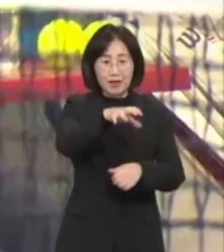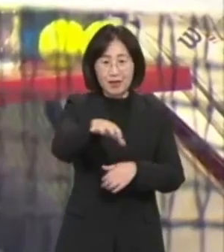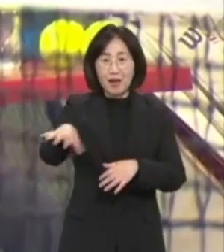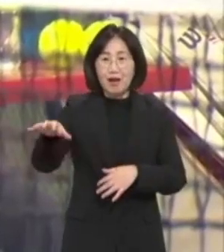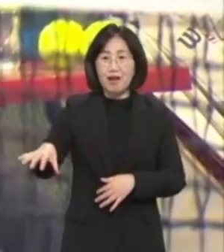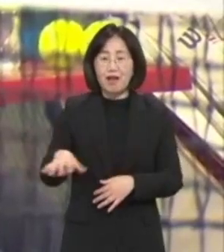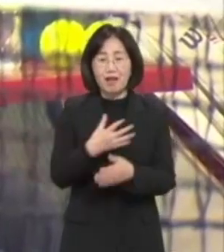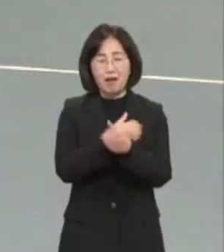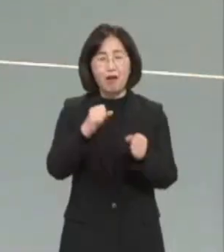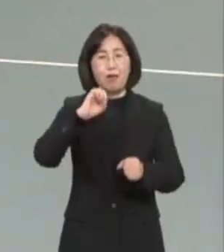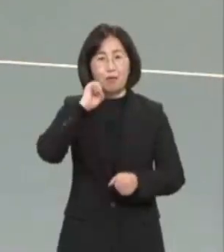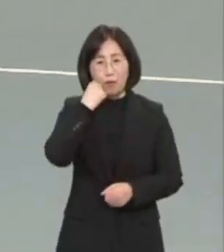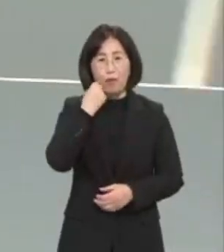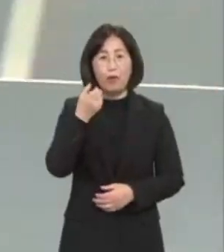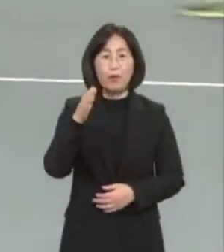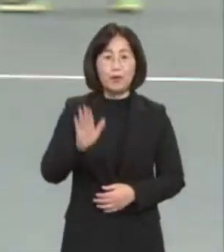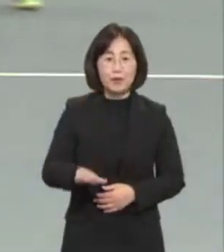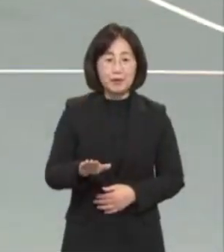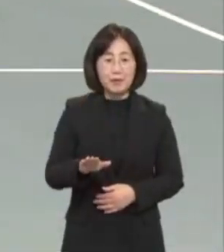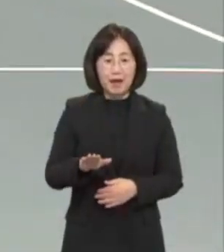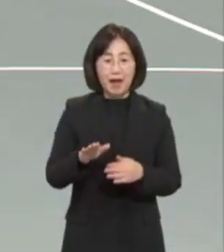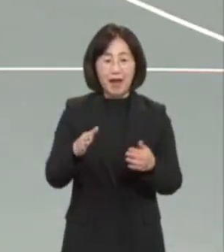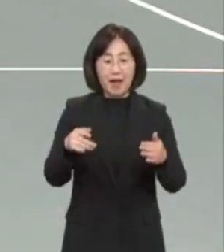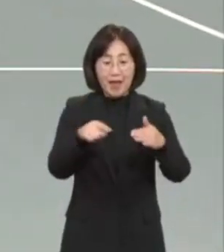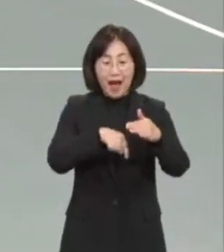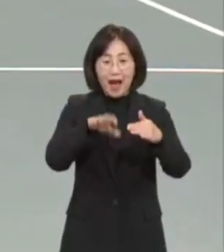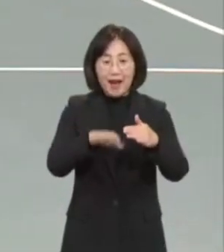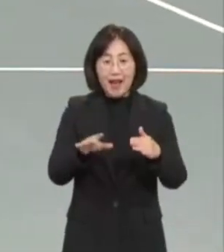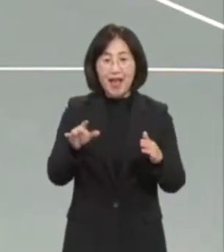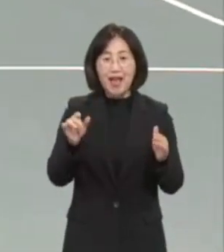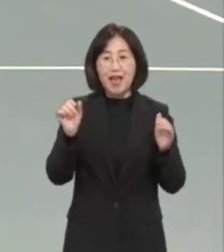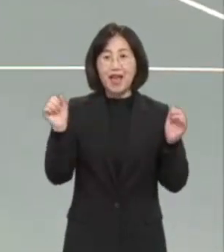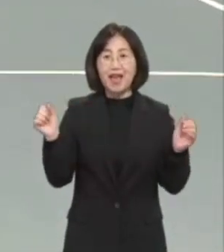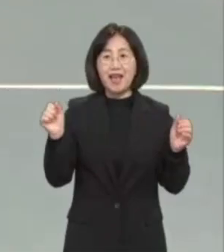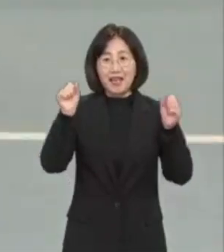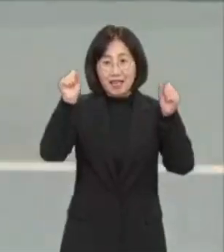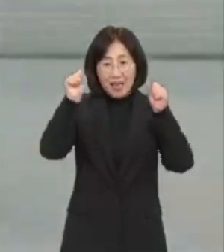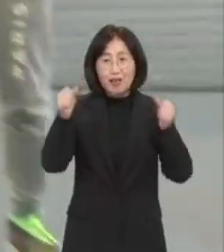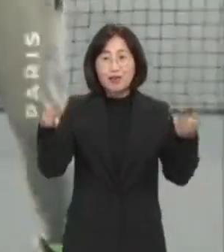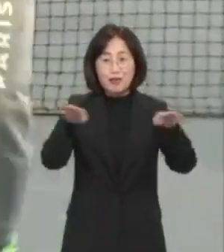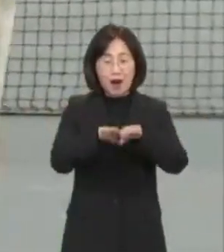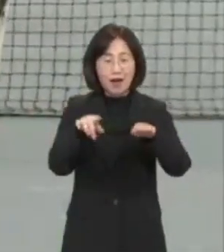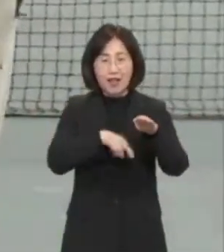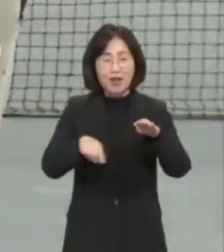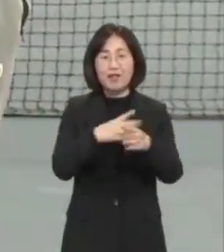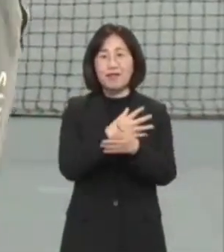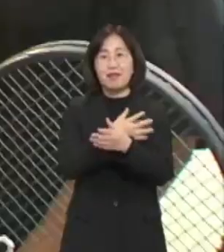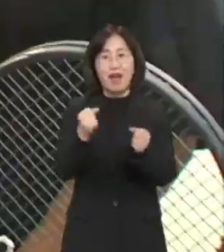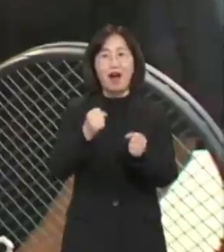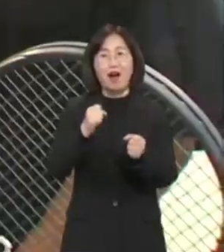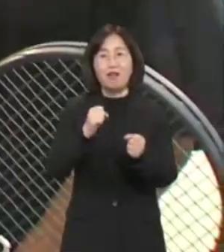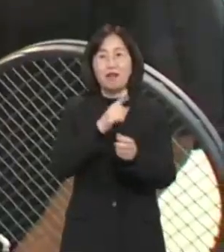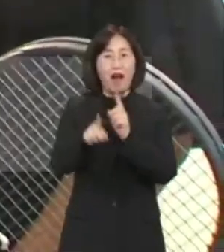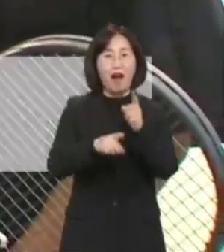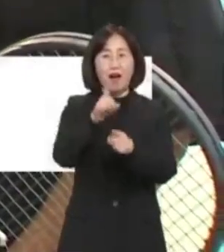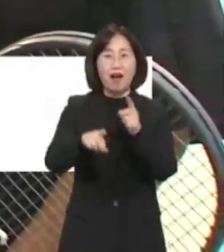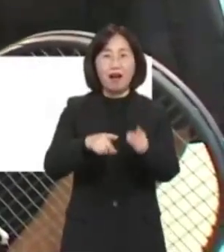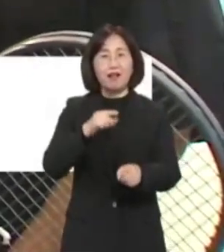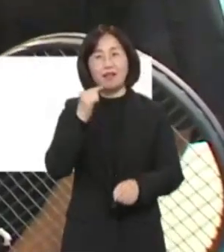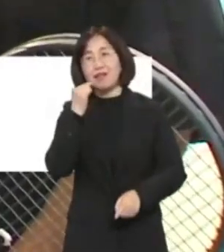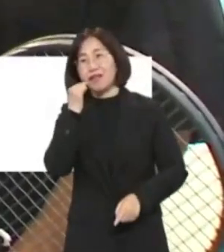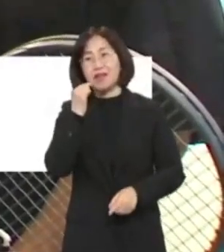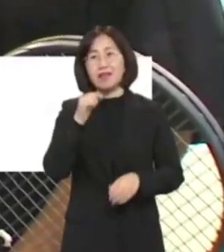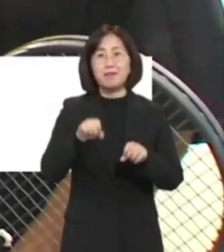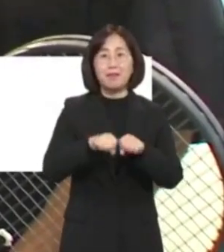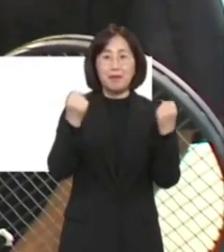추운 겨울에도 경기를 할 수 있는 실내 테니스장의 인기는 그중에서도 최고입니다. 테니스가 날씨에 굉장히 변수를 많이 받게 되는데